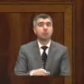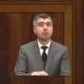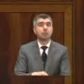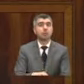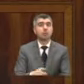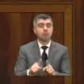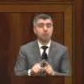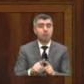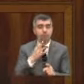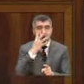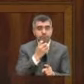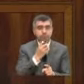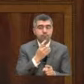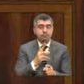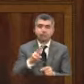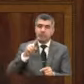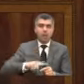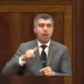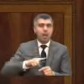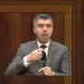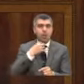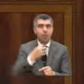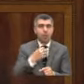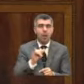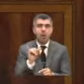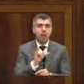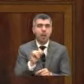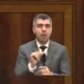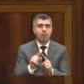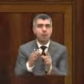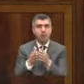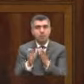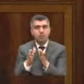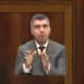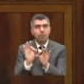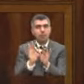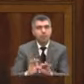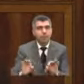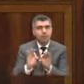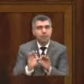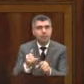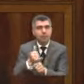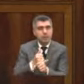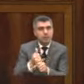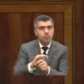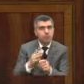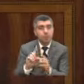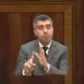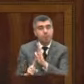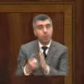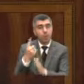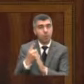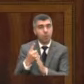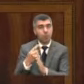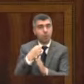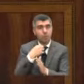كنتضرر وكنتاسف يوميا علاش الاقتصاد ما حليناش، وكون جيتوا عليا تبعوني في الاول لو كان